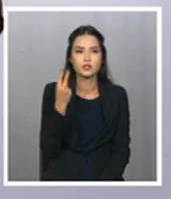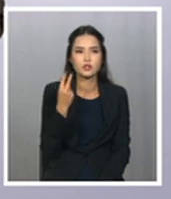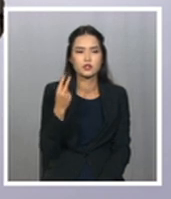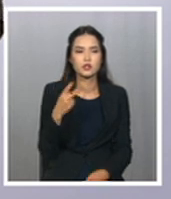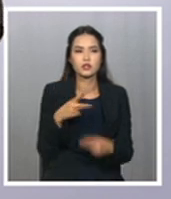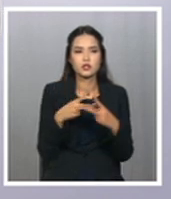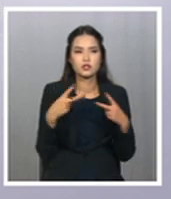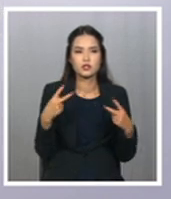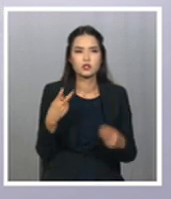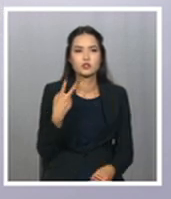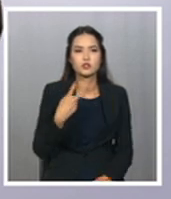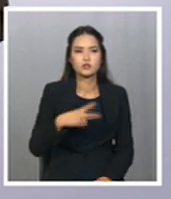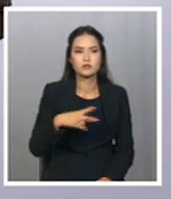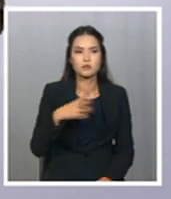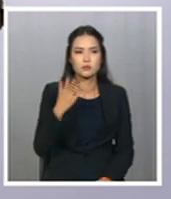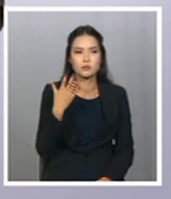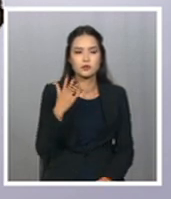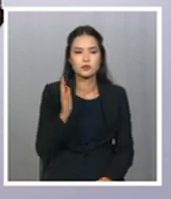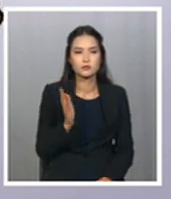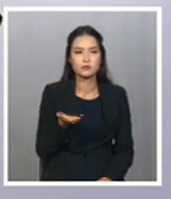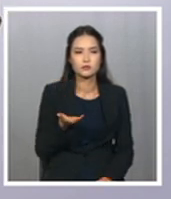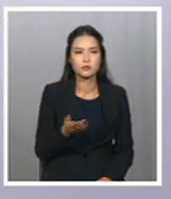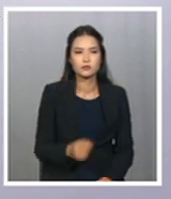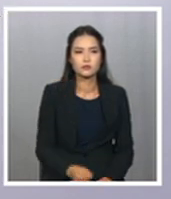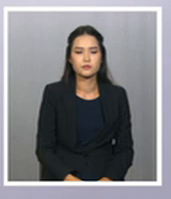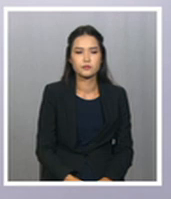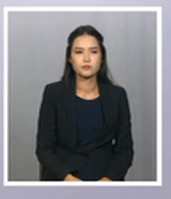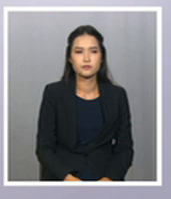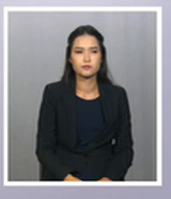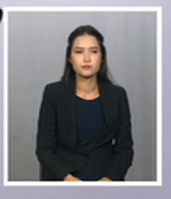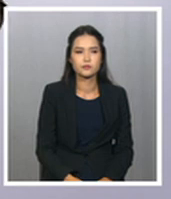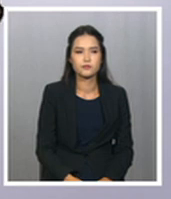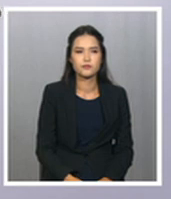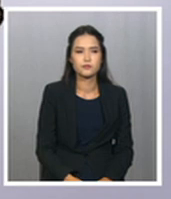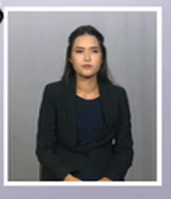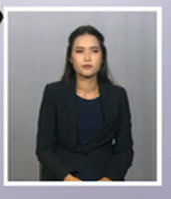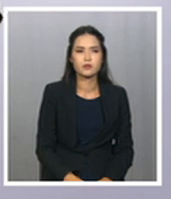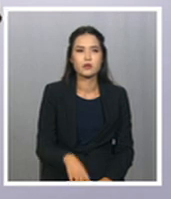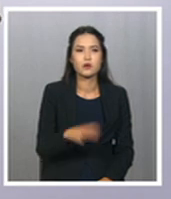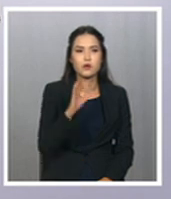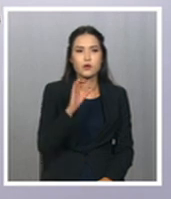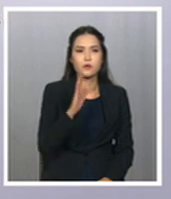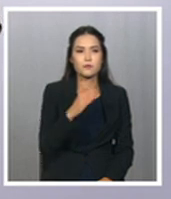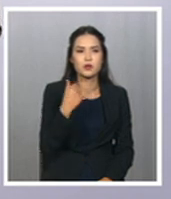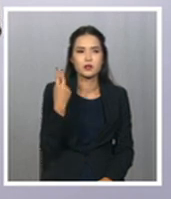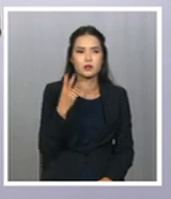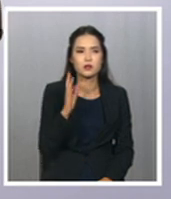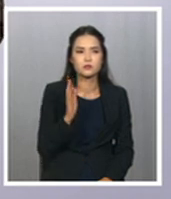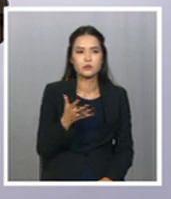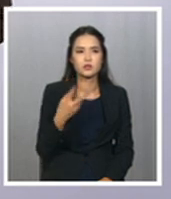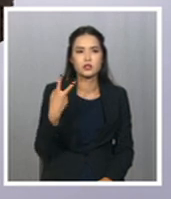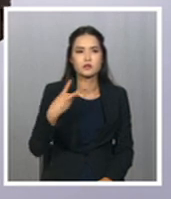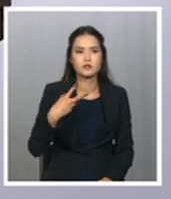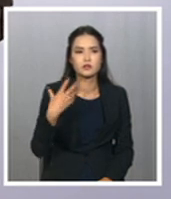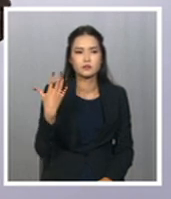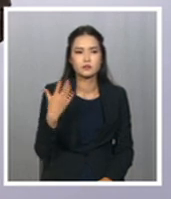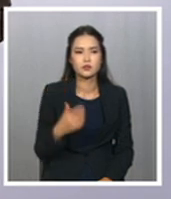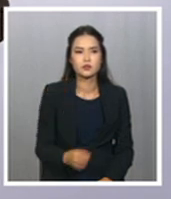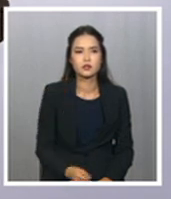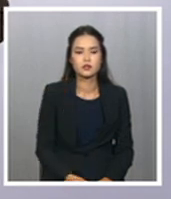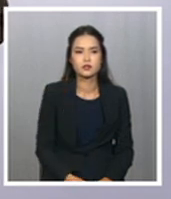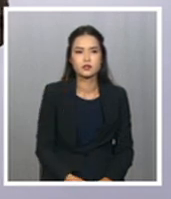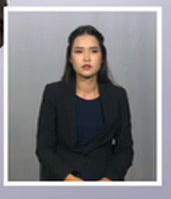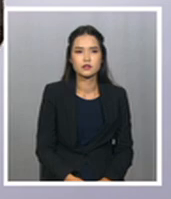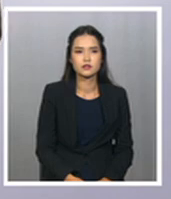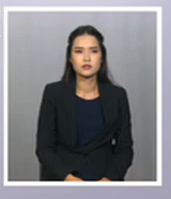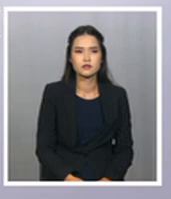биіктік, және ол 12 сантиметр деп берілген. Демек, OB-ның квадраты 13 пен 12-нің квадраттарының